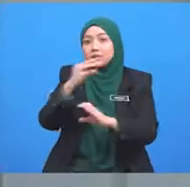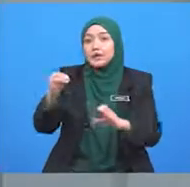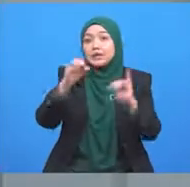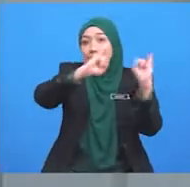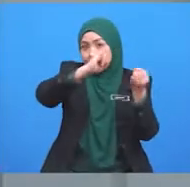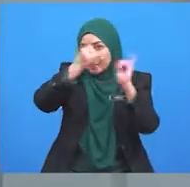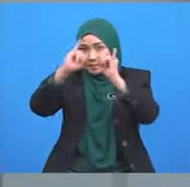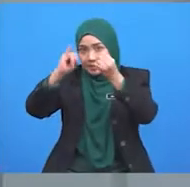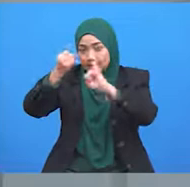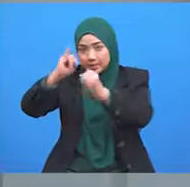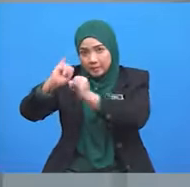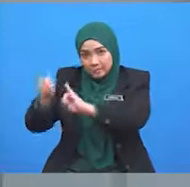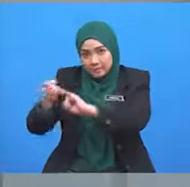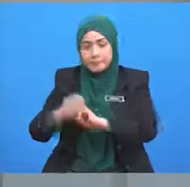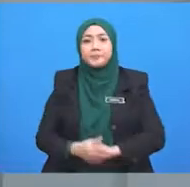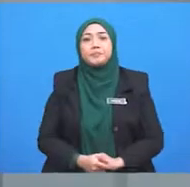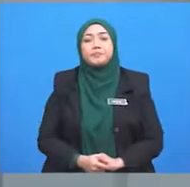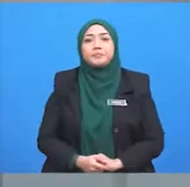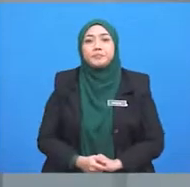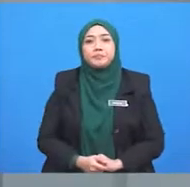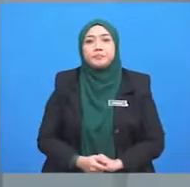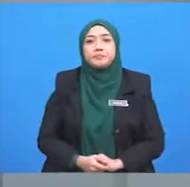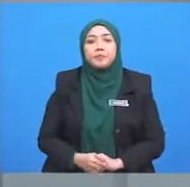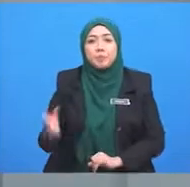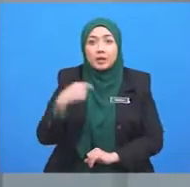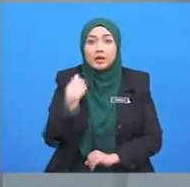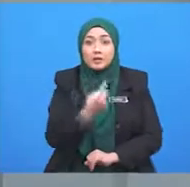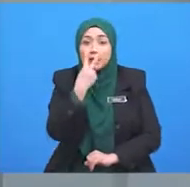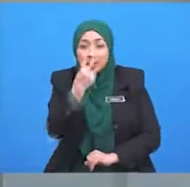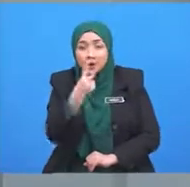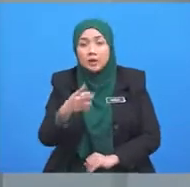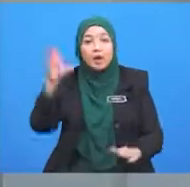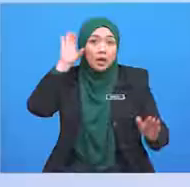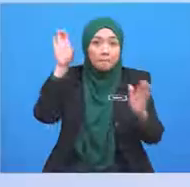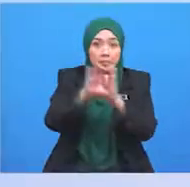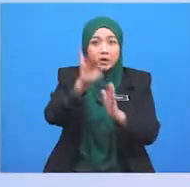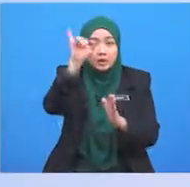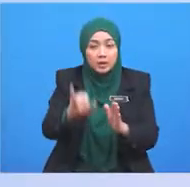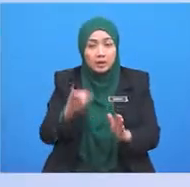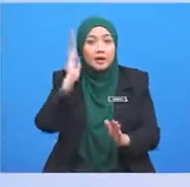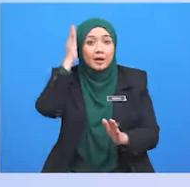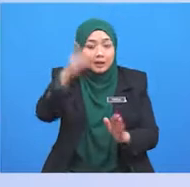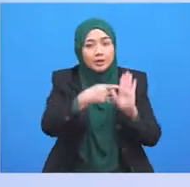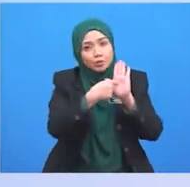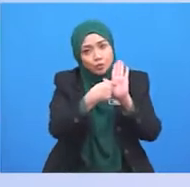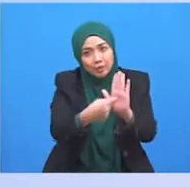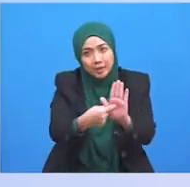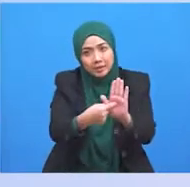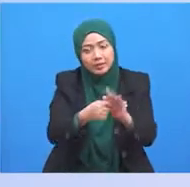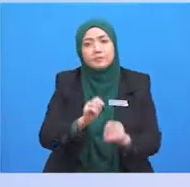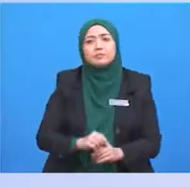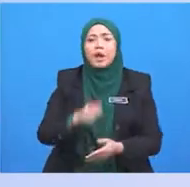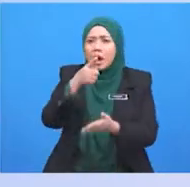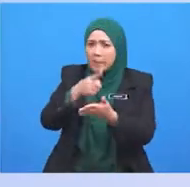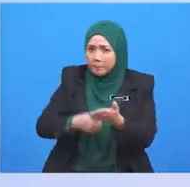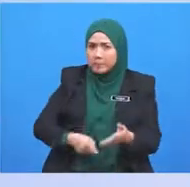Sebelum pembelajaran hari ini bermula, marilah kita sama-sama melihat gambar yang akan dipaparkan. Apa yang